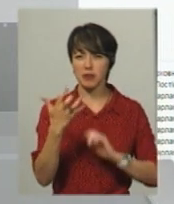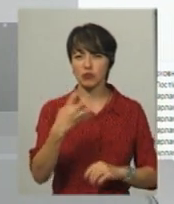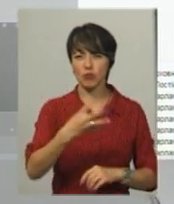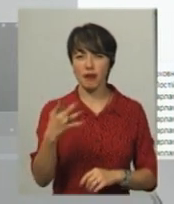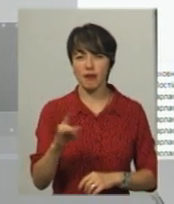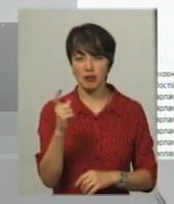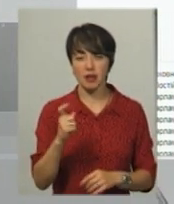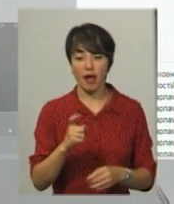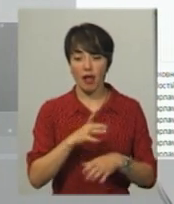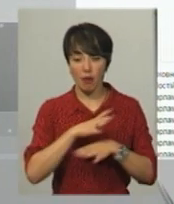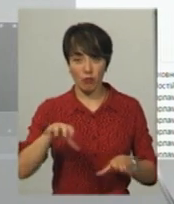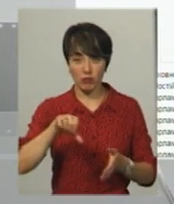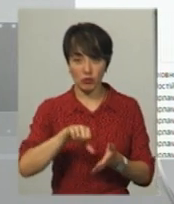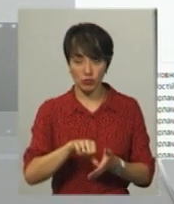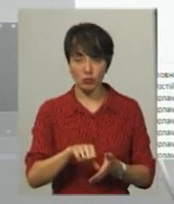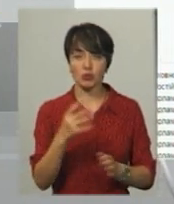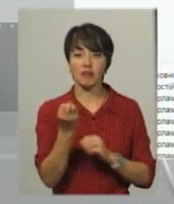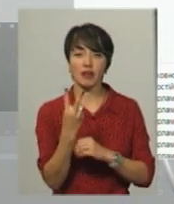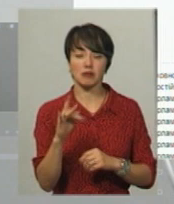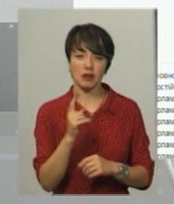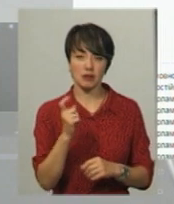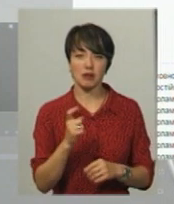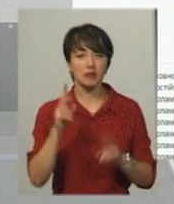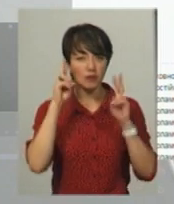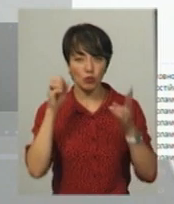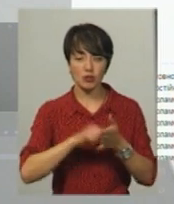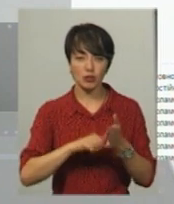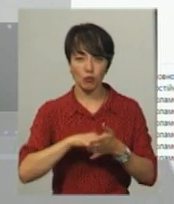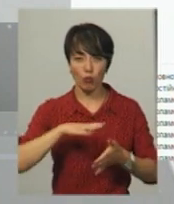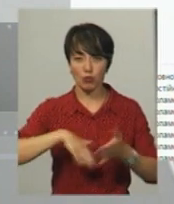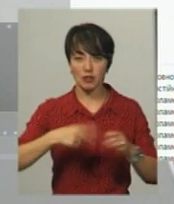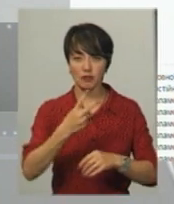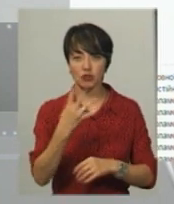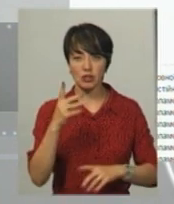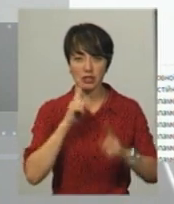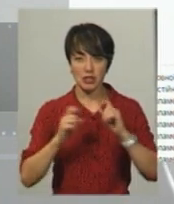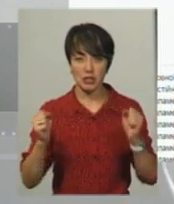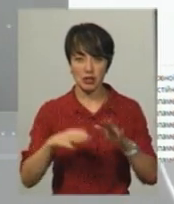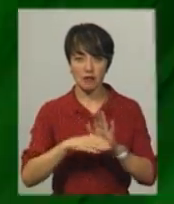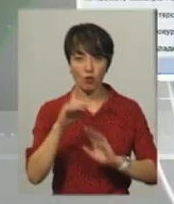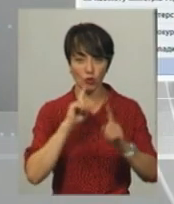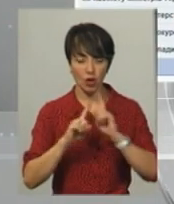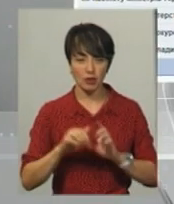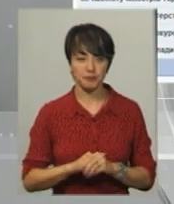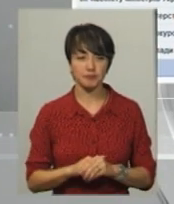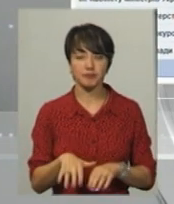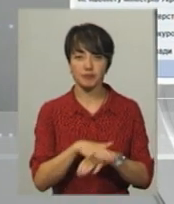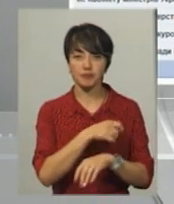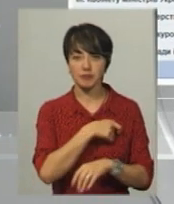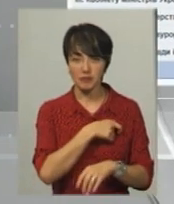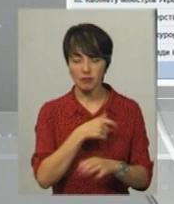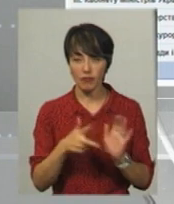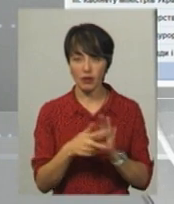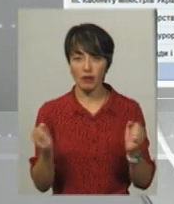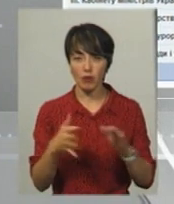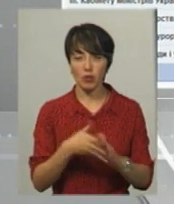разів, відсутній з поважних причин – 12 разів. З невідомих причин пропустив 24 засідання Верховної Ради. Як народний депутат восьмого